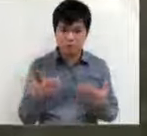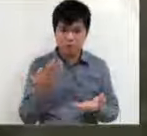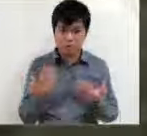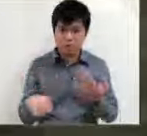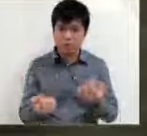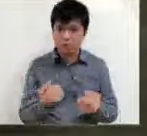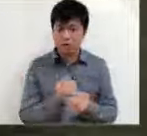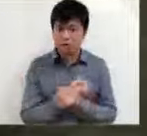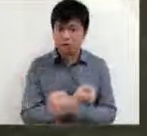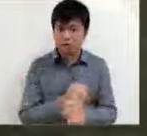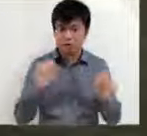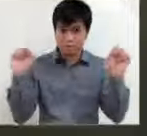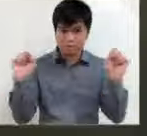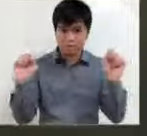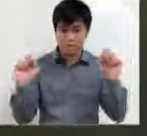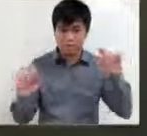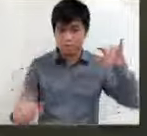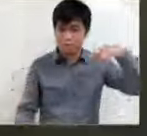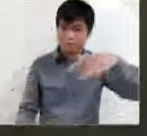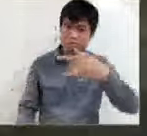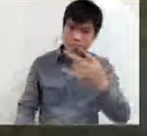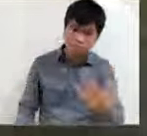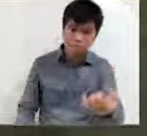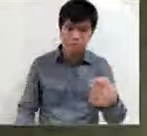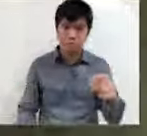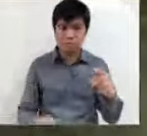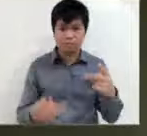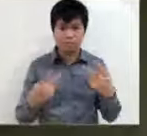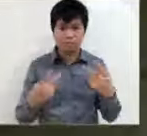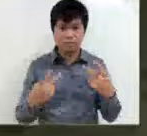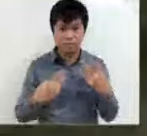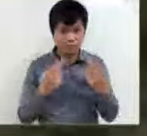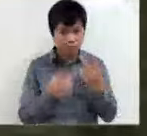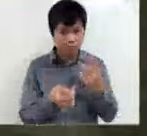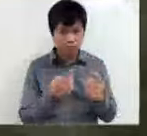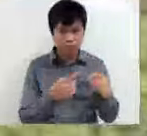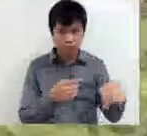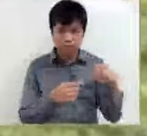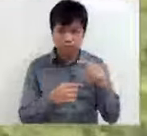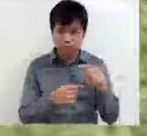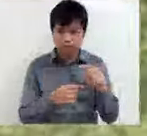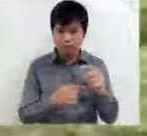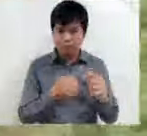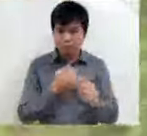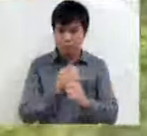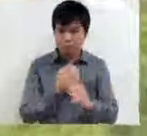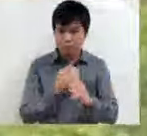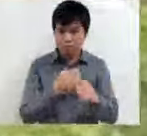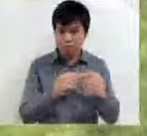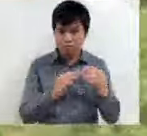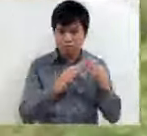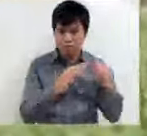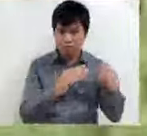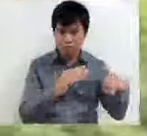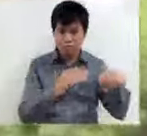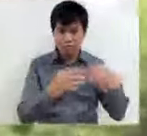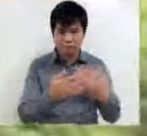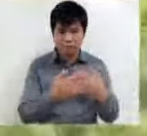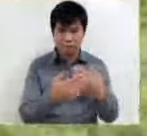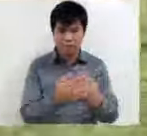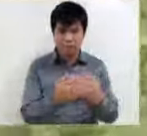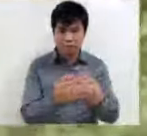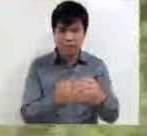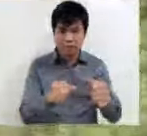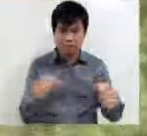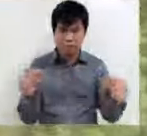plane crash. May nakita kasing makeshift shelter o pansamantalang silungan malapit sa crash site. Target ng